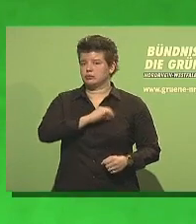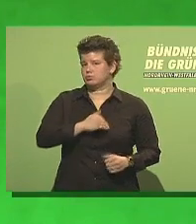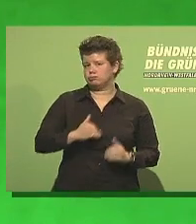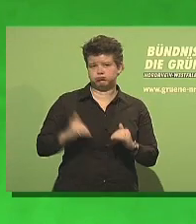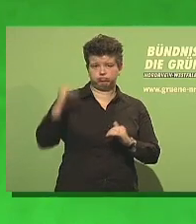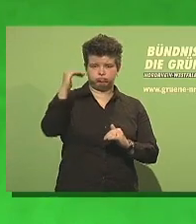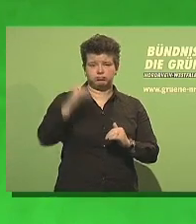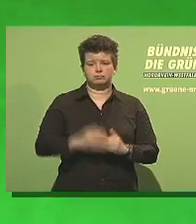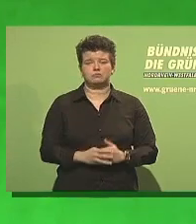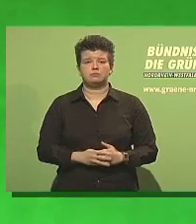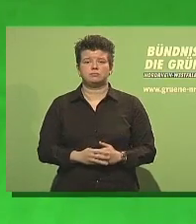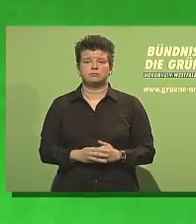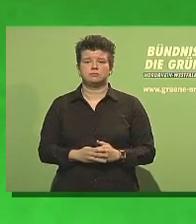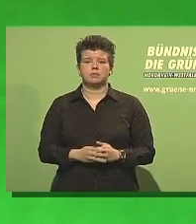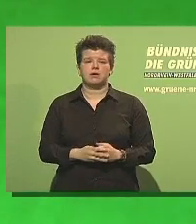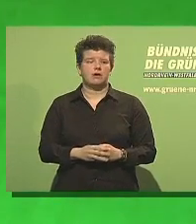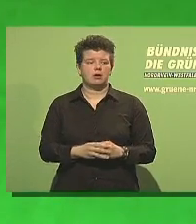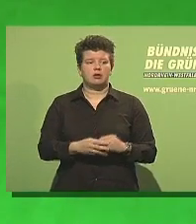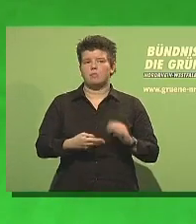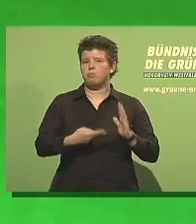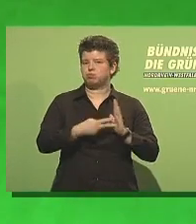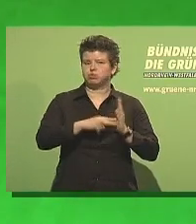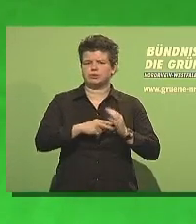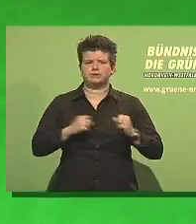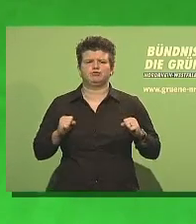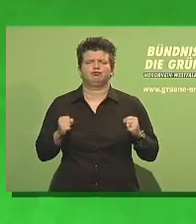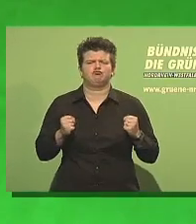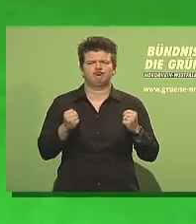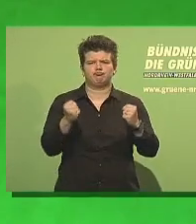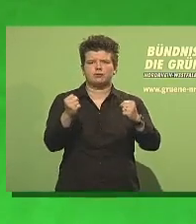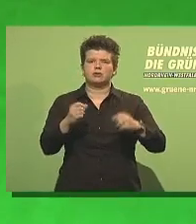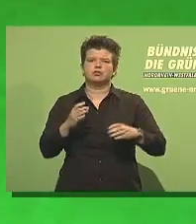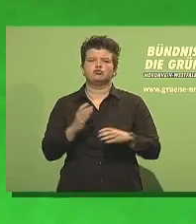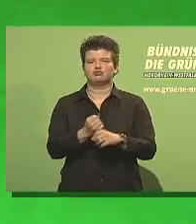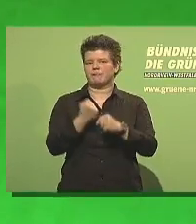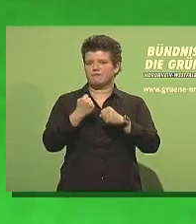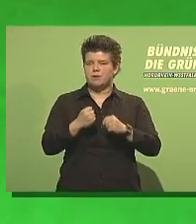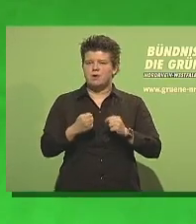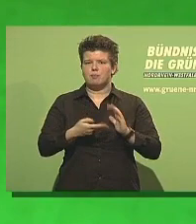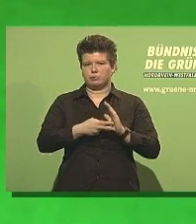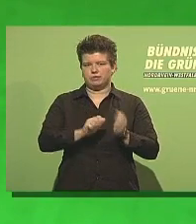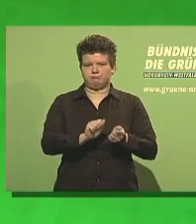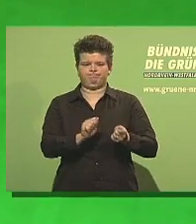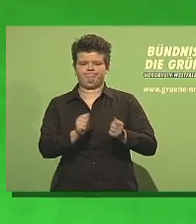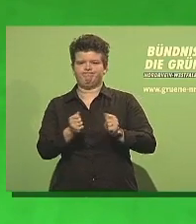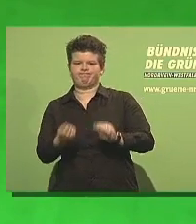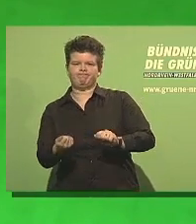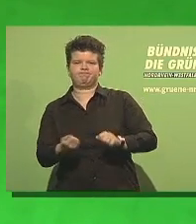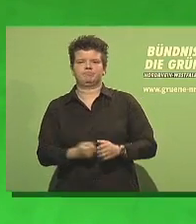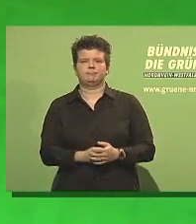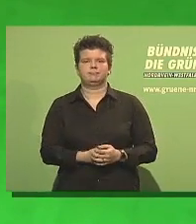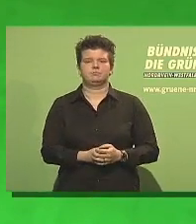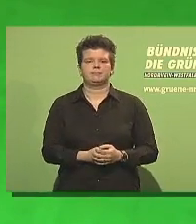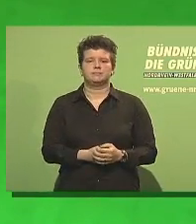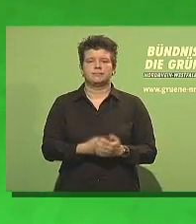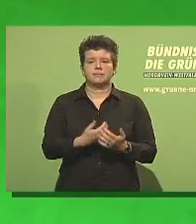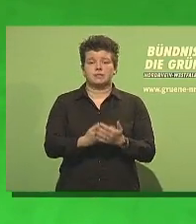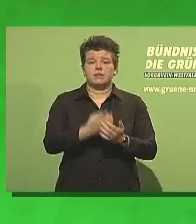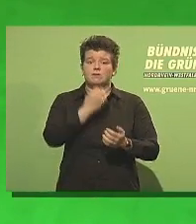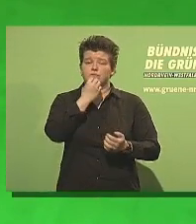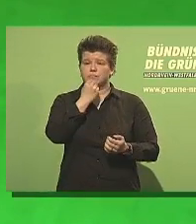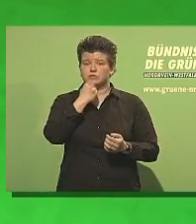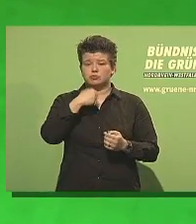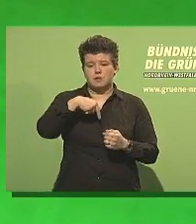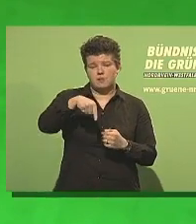Menge politischer Leidenschaft. Wir können den Politwechsel schaffen. Dafür möchte ich in den nächsten Monaten gemeinsam mit euch kämpfen.